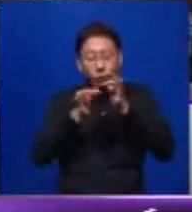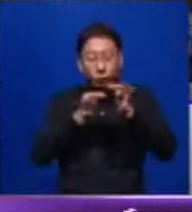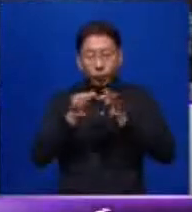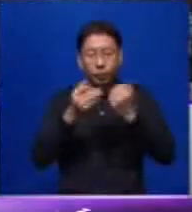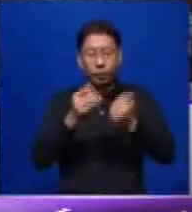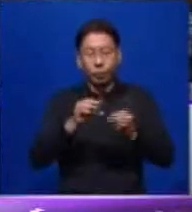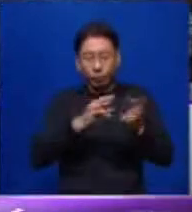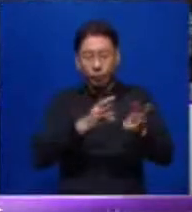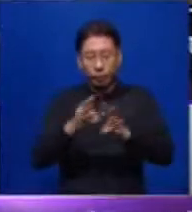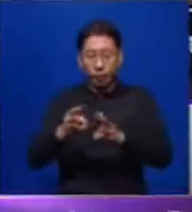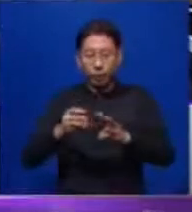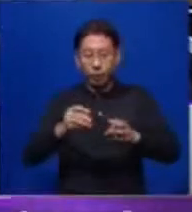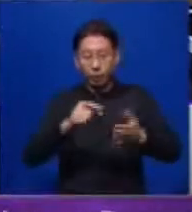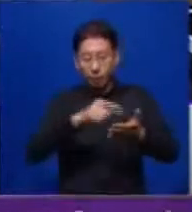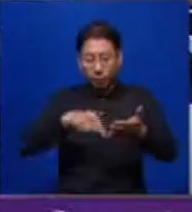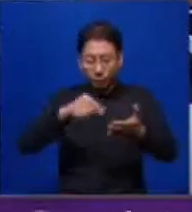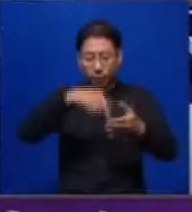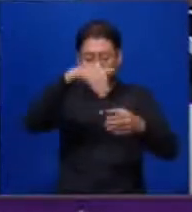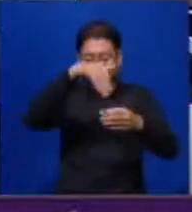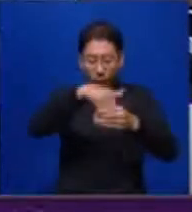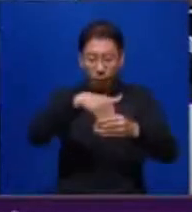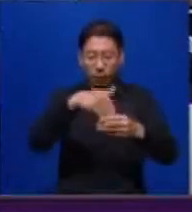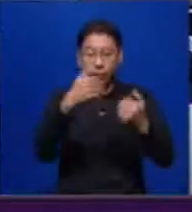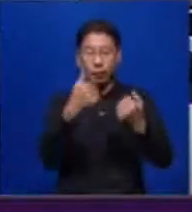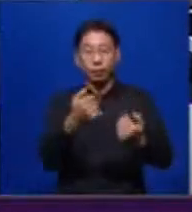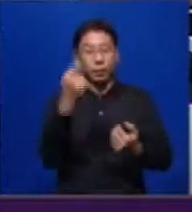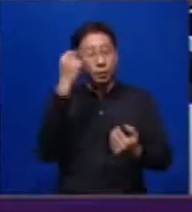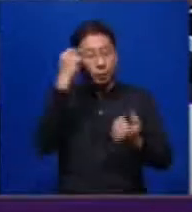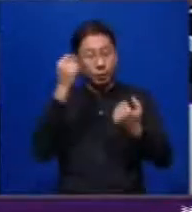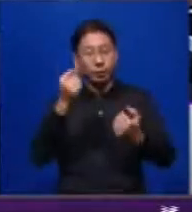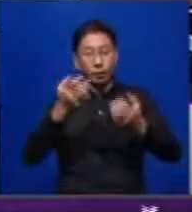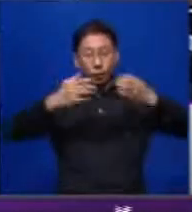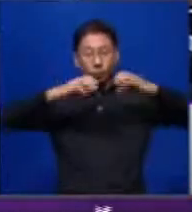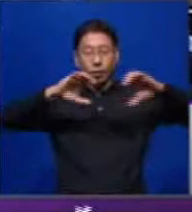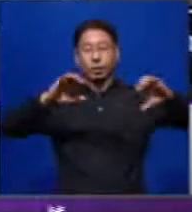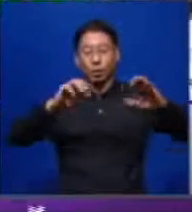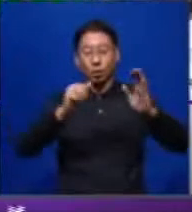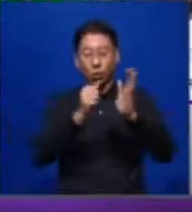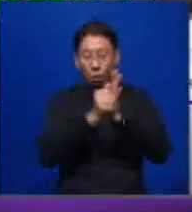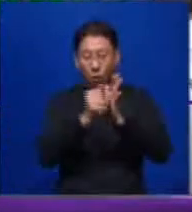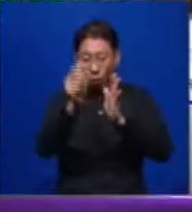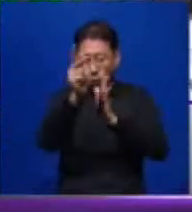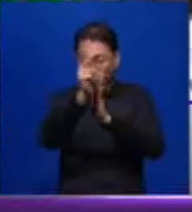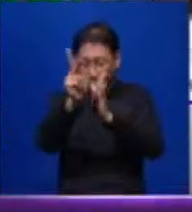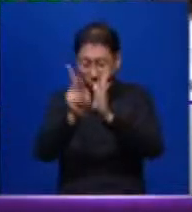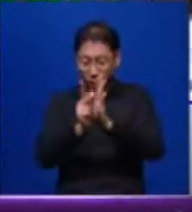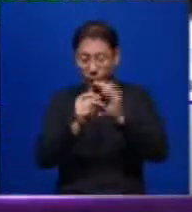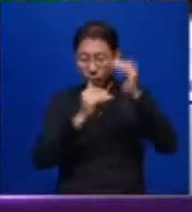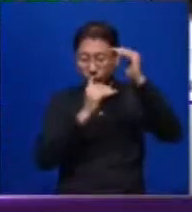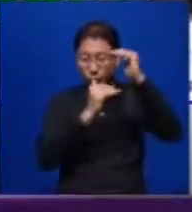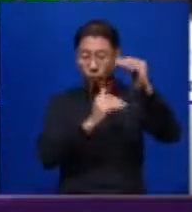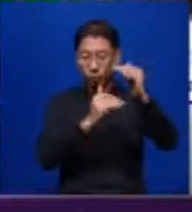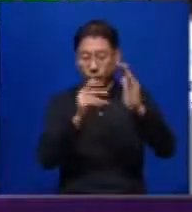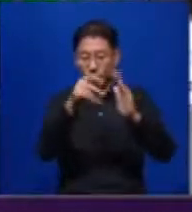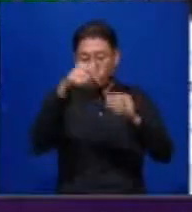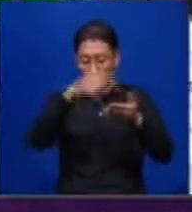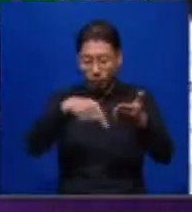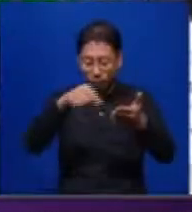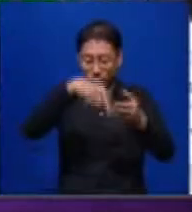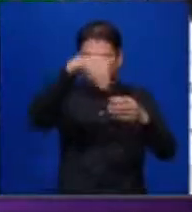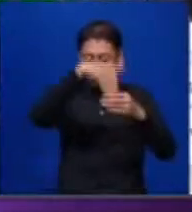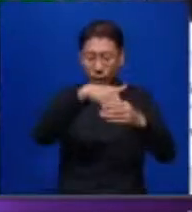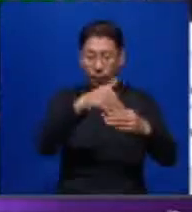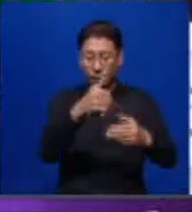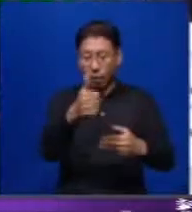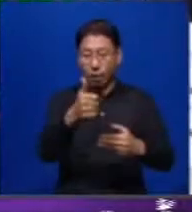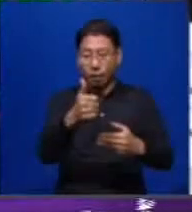ถึงแนวทางการจัดการเลือกตั้งและเห็นว่ารัฐบาลสามารถเดินหน้าออกพระราชกฤษฎีกากำหนดการเลือกตั้งได้โดยไม่ต้องรอ